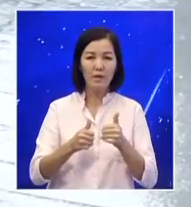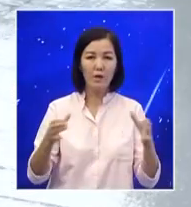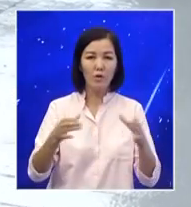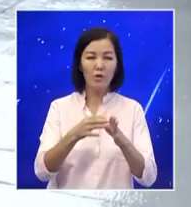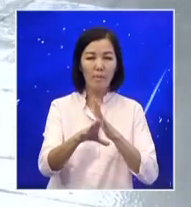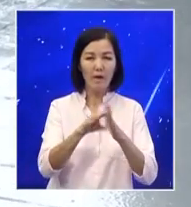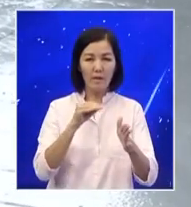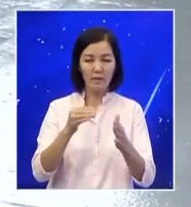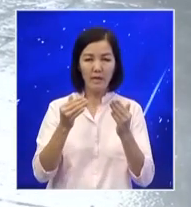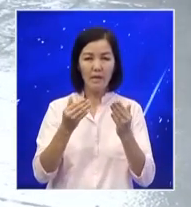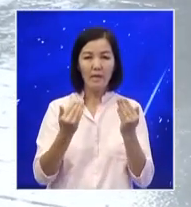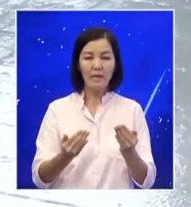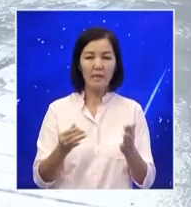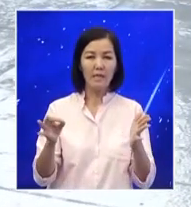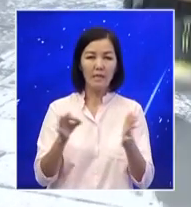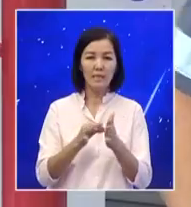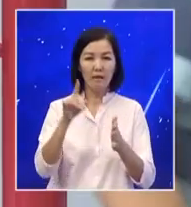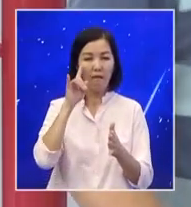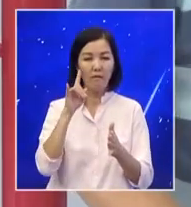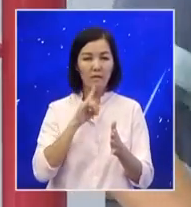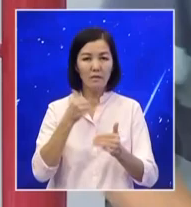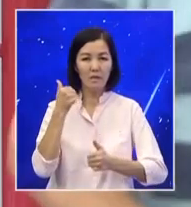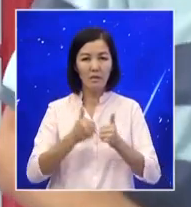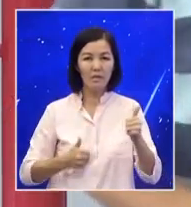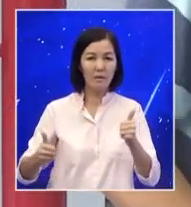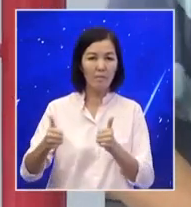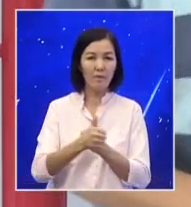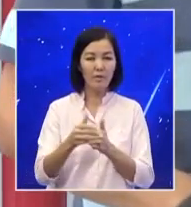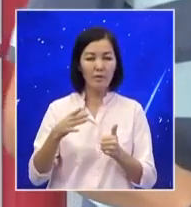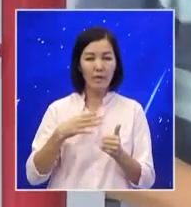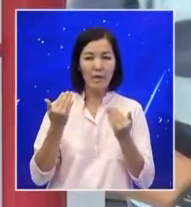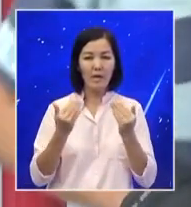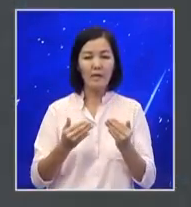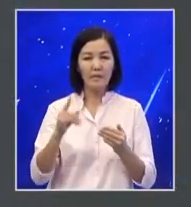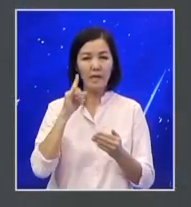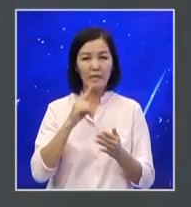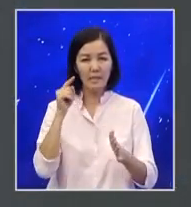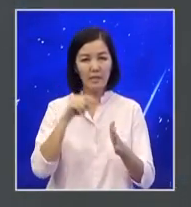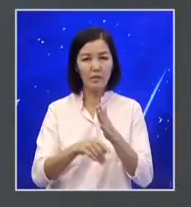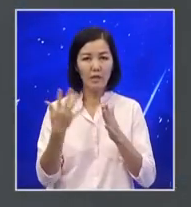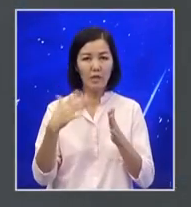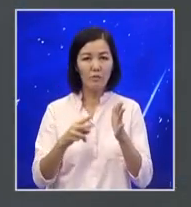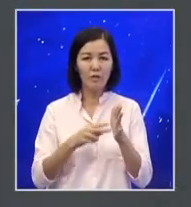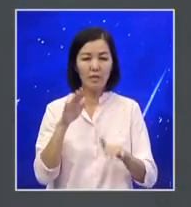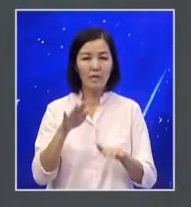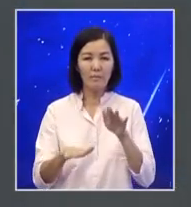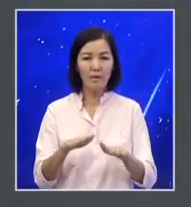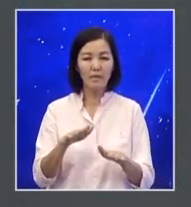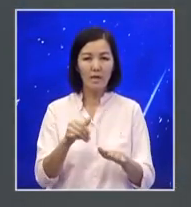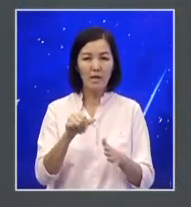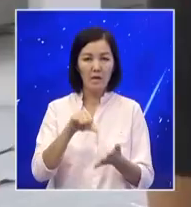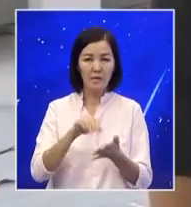алынды. Ендігі мақсат Қазақстан біріншілігіне топ жару. Жас былғары қолғап шебері елішілік жарыса 57 келі салмақта бақсын